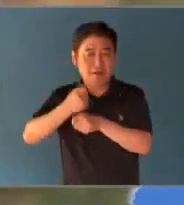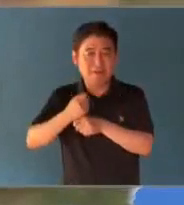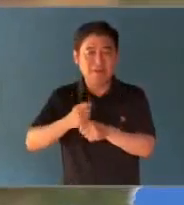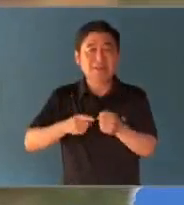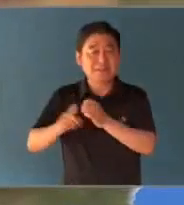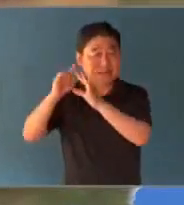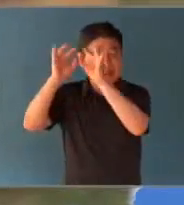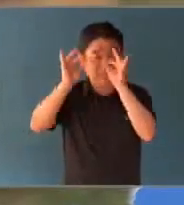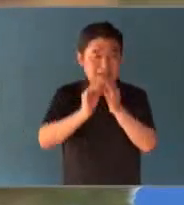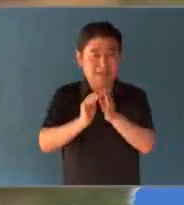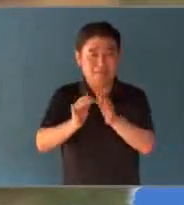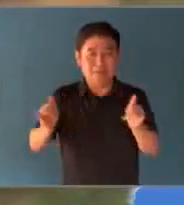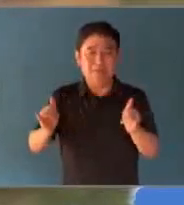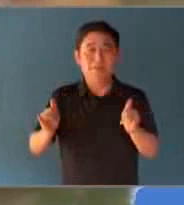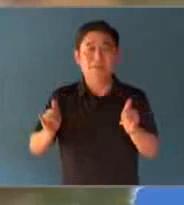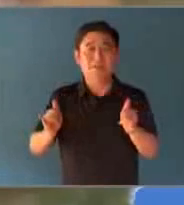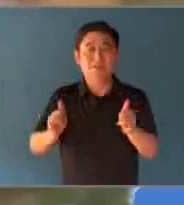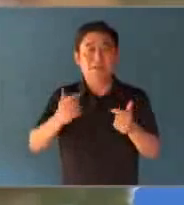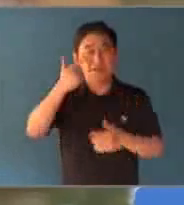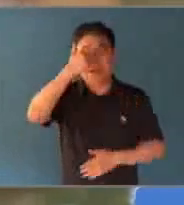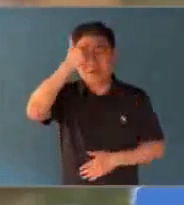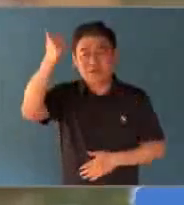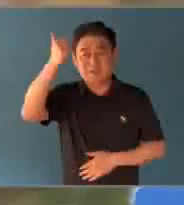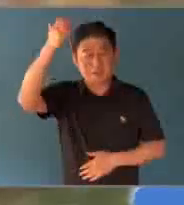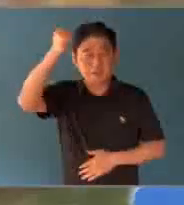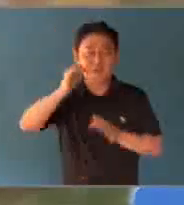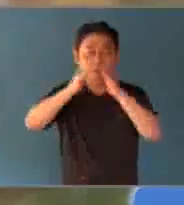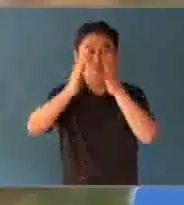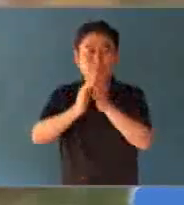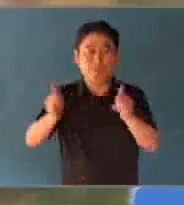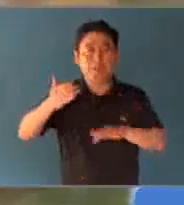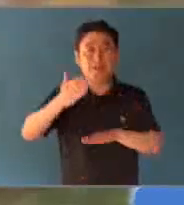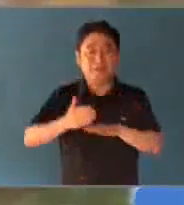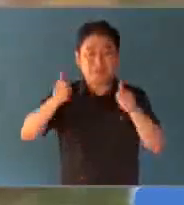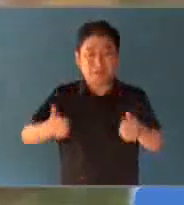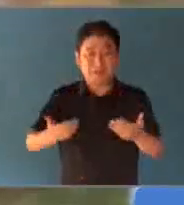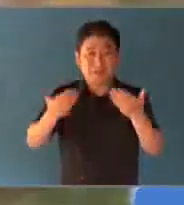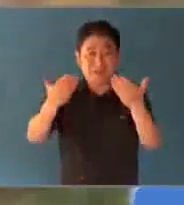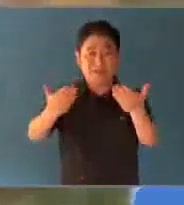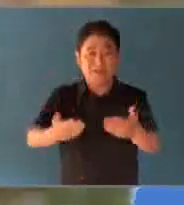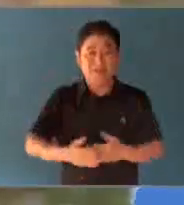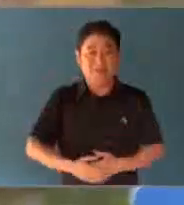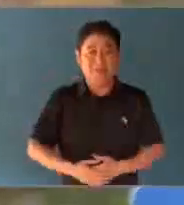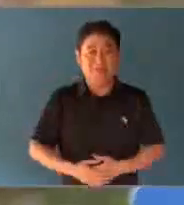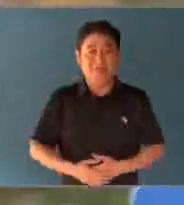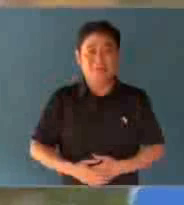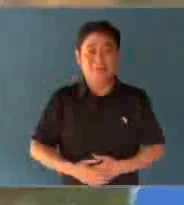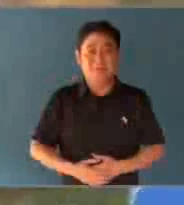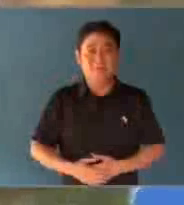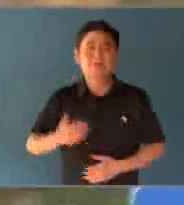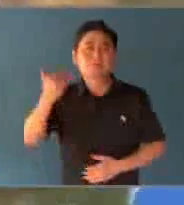많은 지지자분들, 무엇보다 고인을 기억해 주시는 모든 국민분들께 감사 인사드립니다.